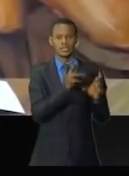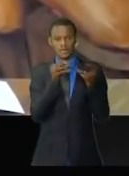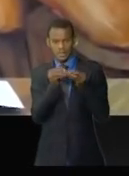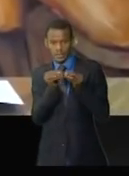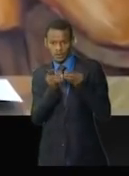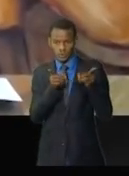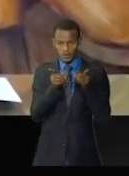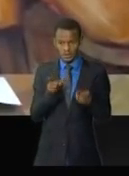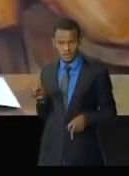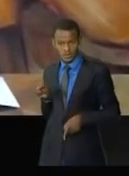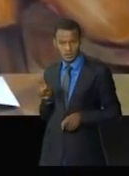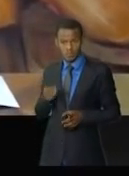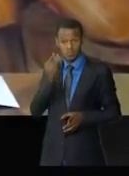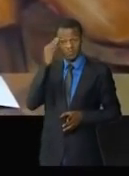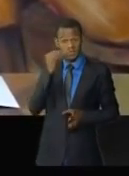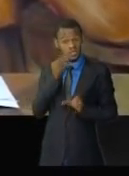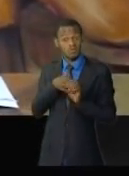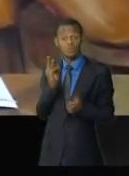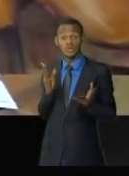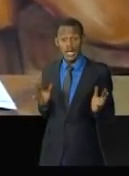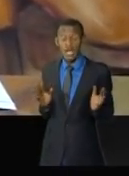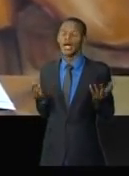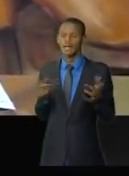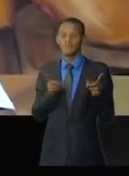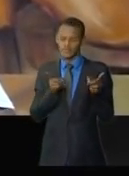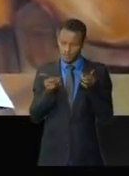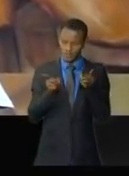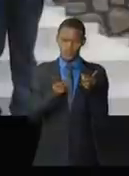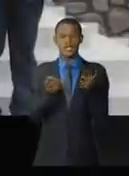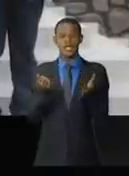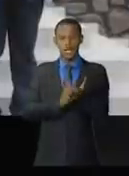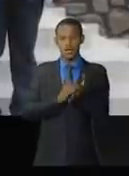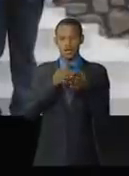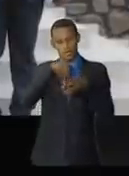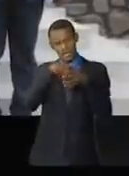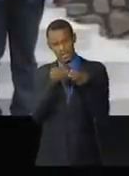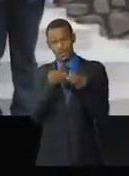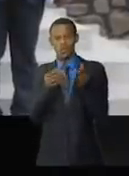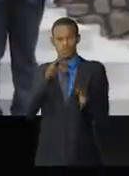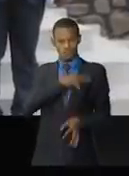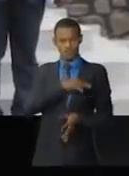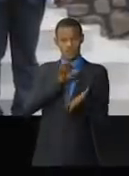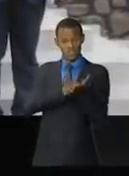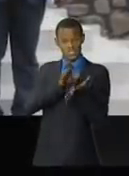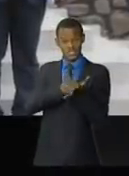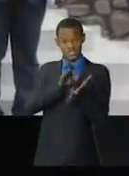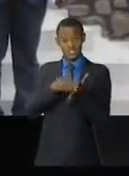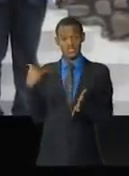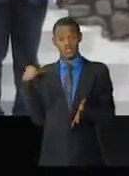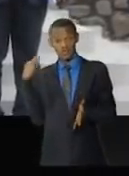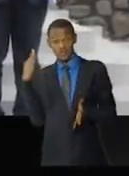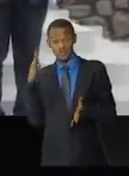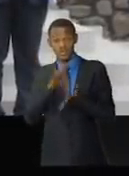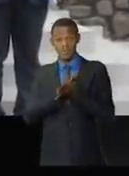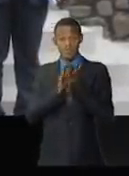Ilunkamba a aussi salué l'investiture de chef de l'État au poste de président en exercice de l'Union africaine. Le